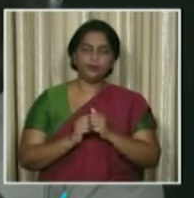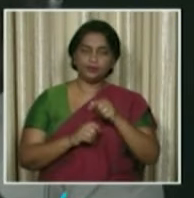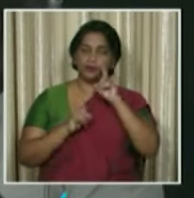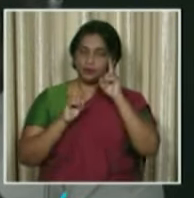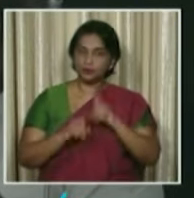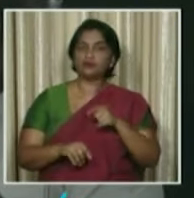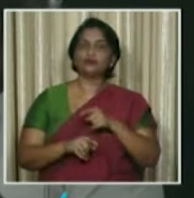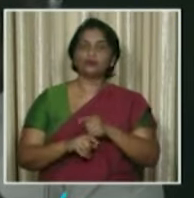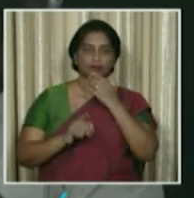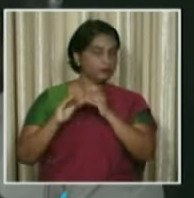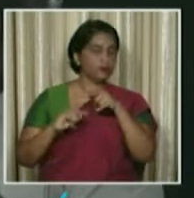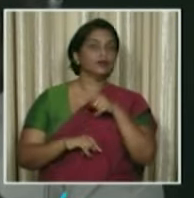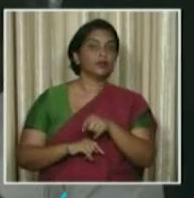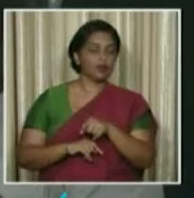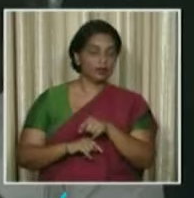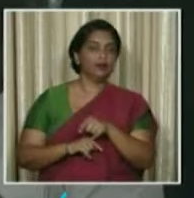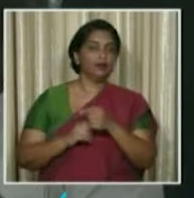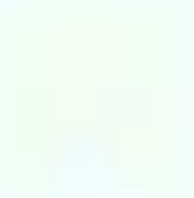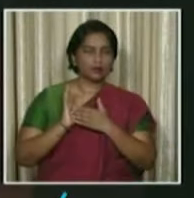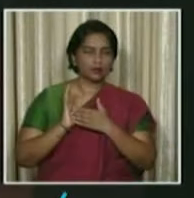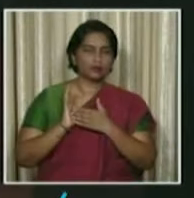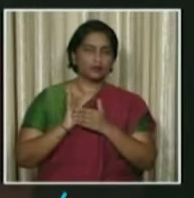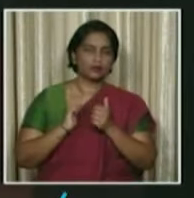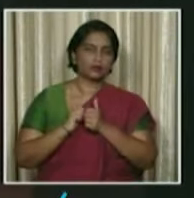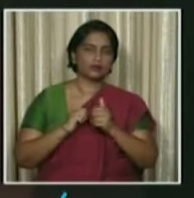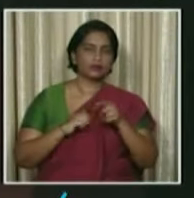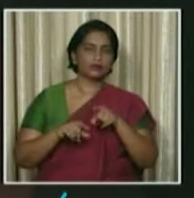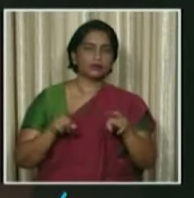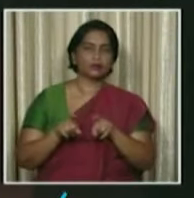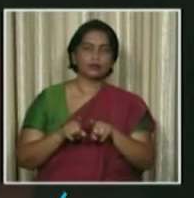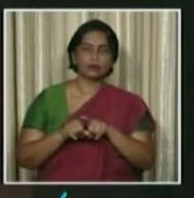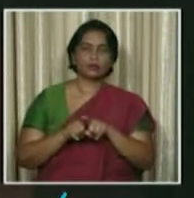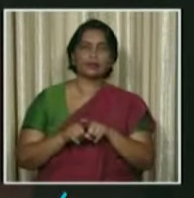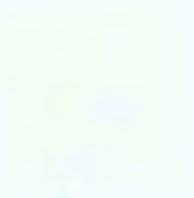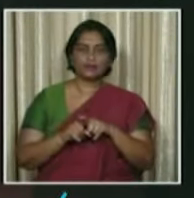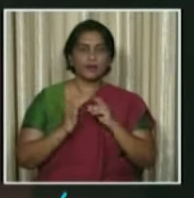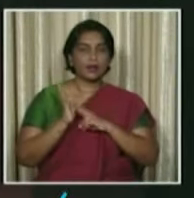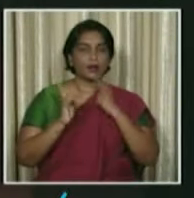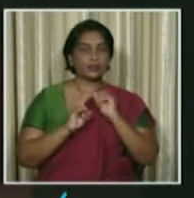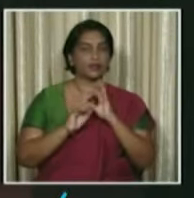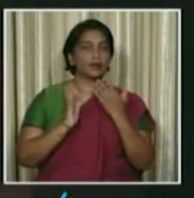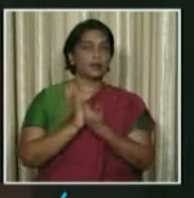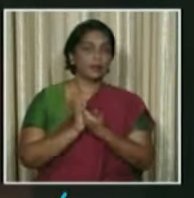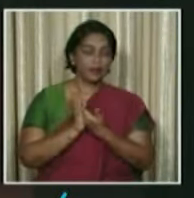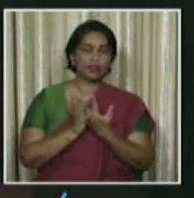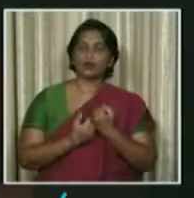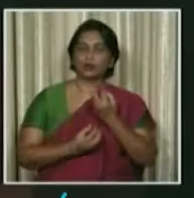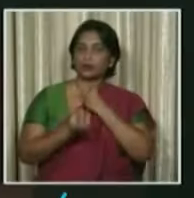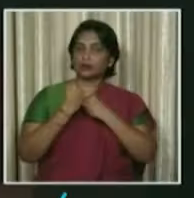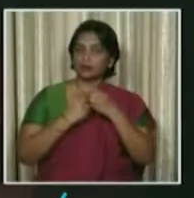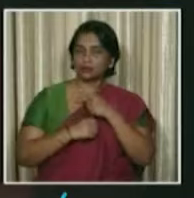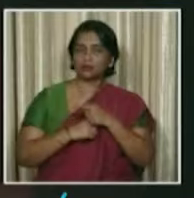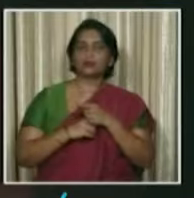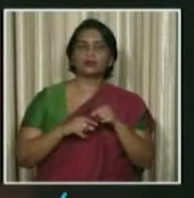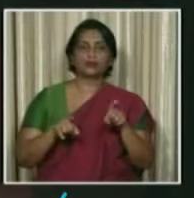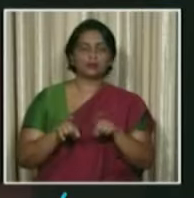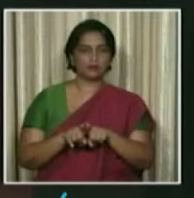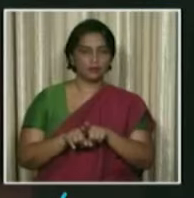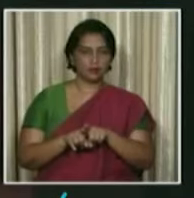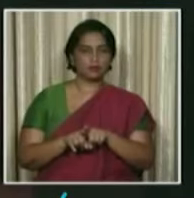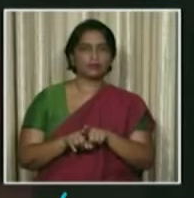වූ පාසල් වලටත් එය දීර්ඝ කිරීම සඳහා. ජාතික පෝෂණ ප්‍රතිපත්තියක් අවශ්‍යයි. ඒ පෝෂණ ප්‍රතිපත්තිය ක්‍රියාත්මක